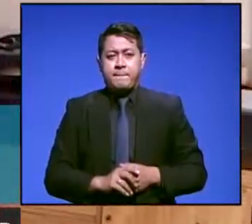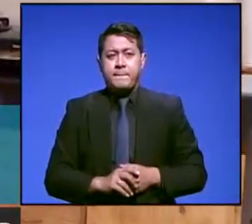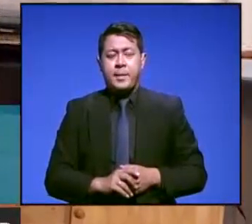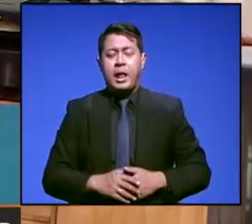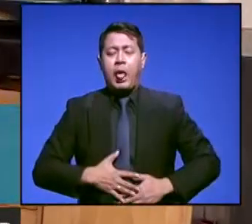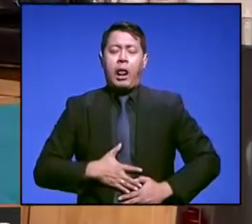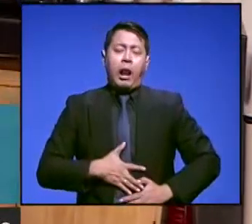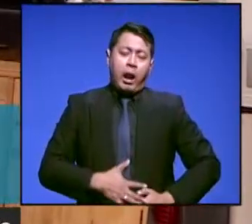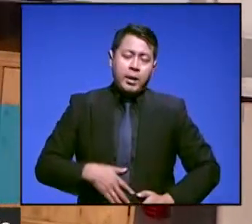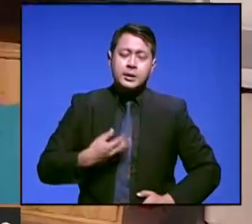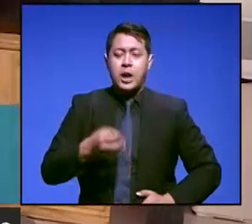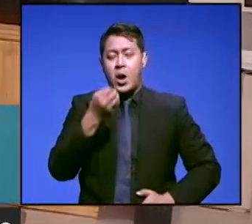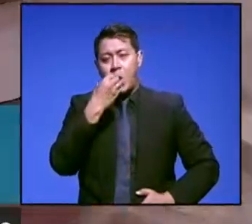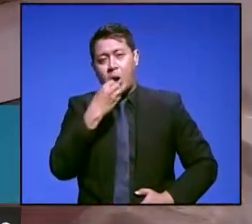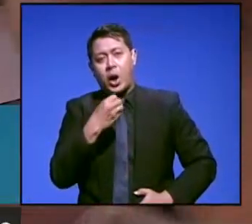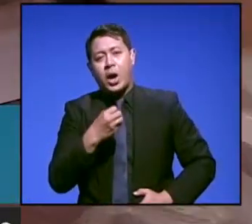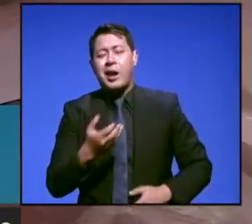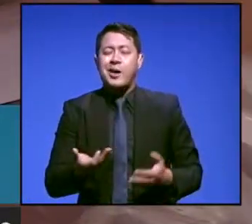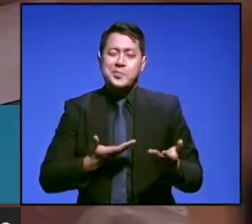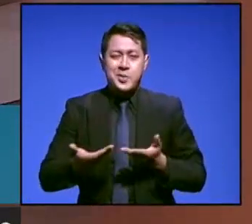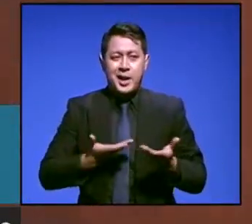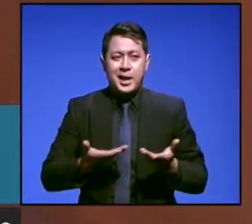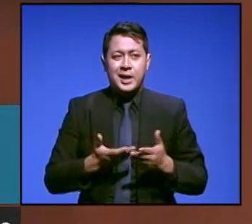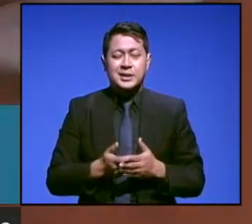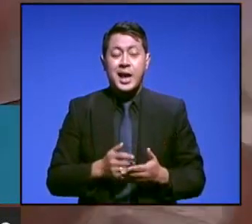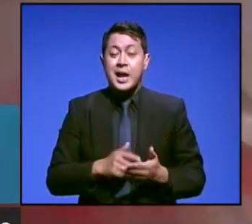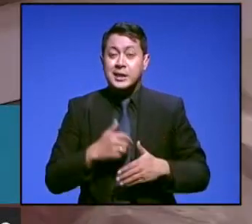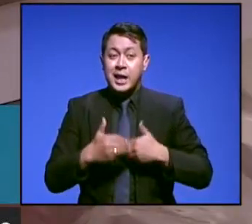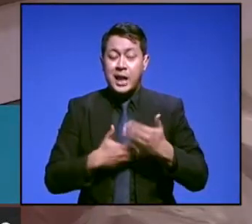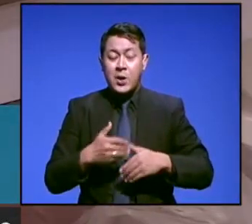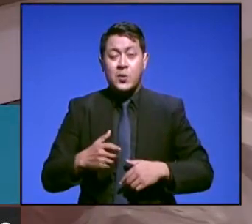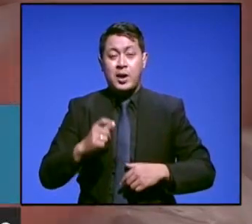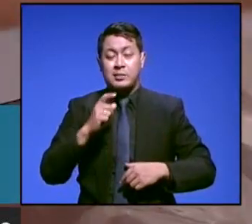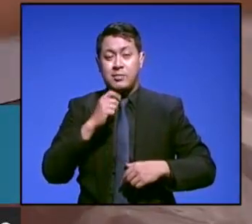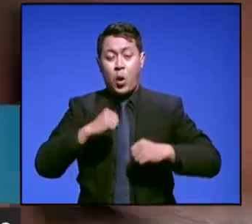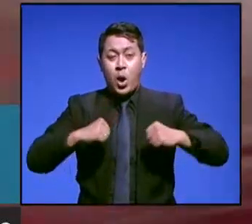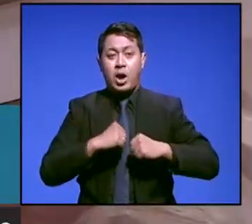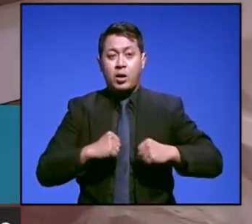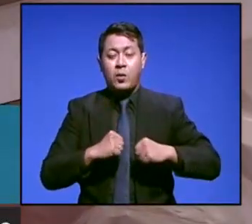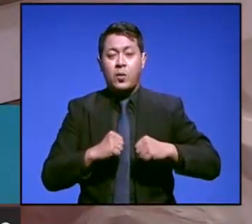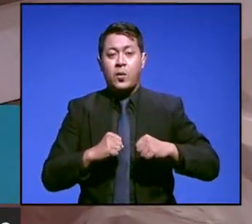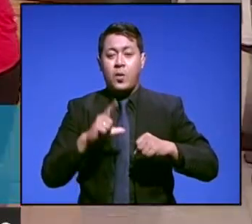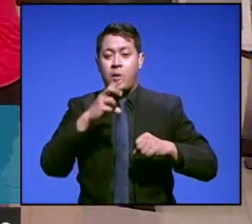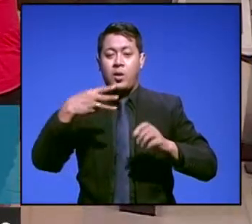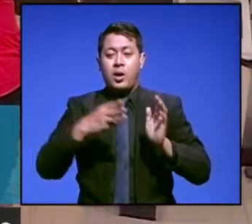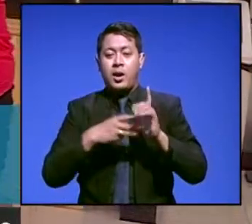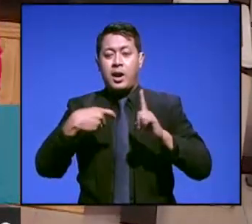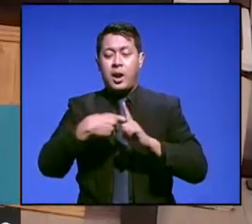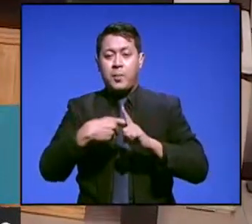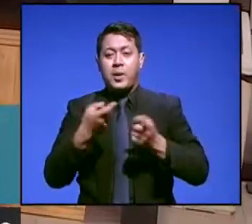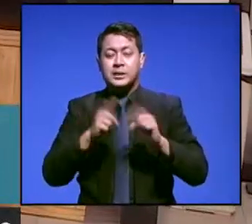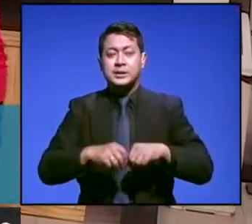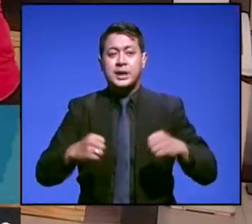Rasa lapar sesudah berolahraga memang lazim terjadi. Saat melakukan latihan, cadangan lemak dalam tubuh akan diolah jadi